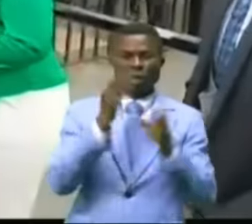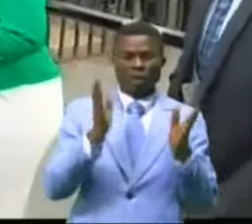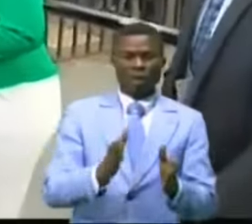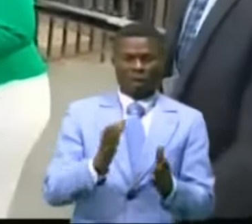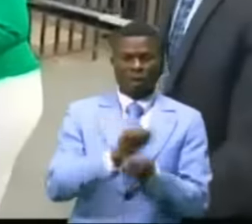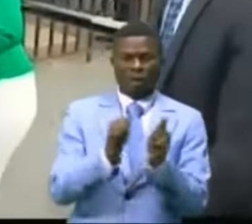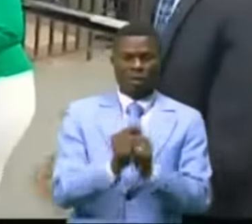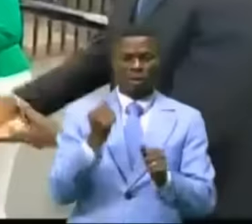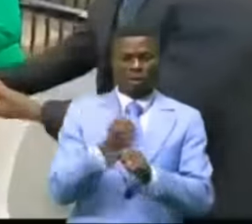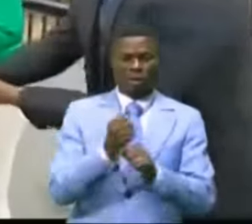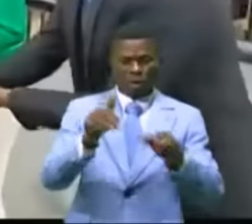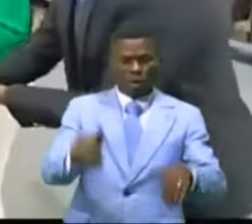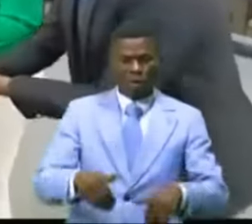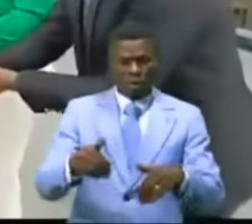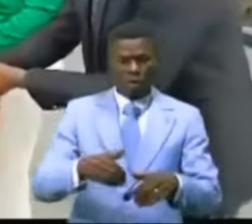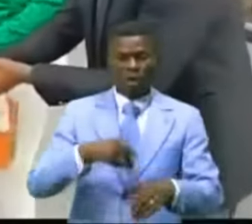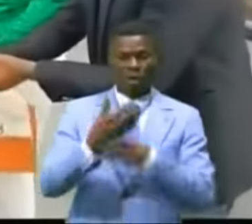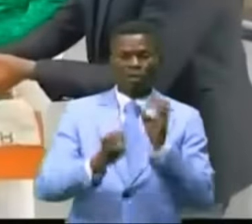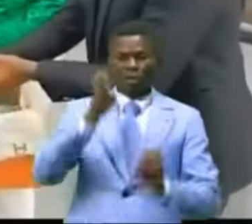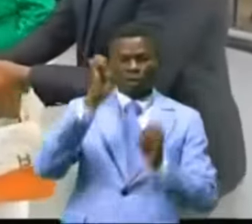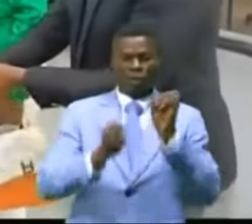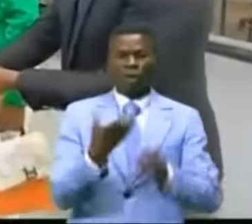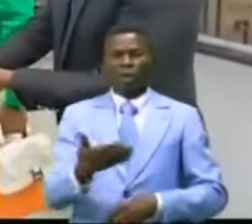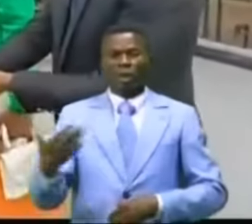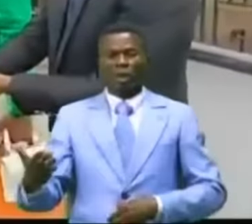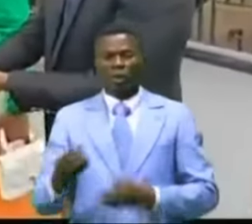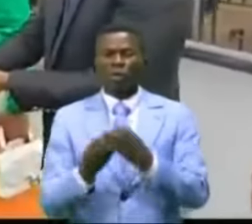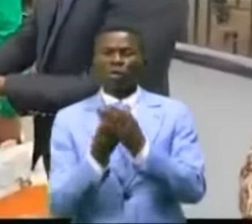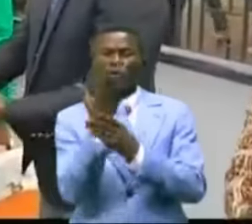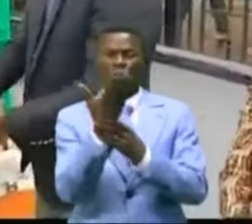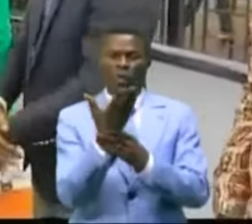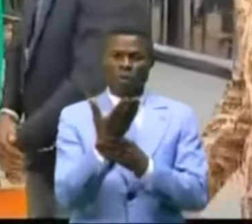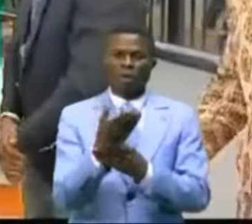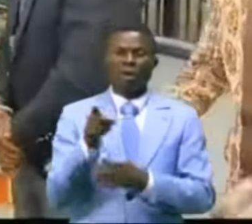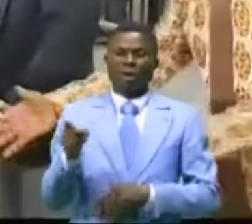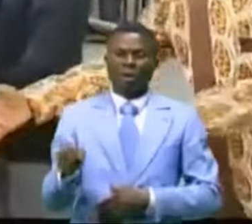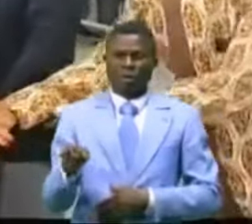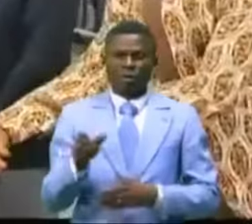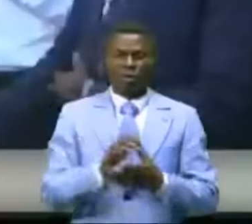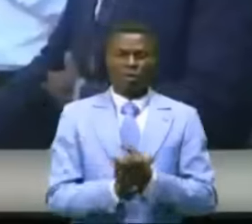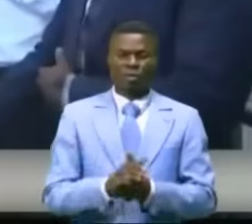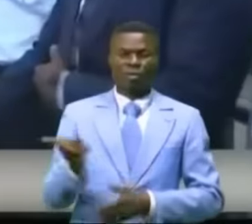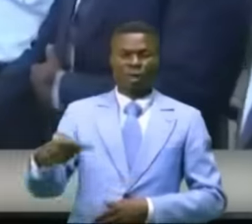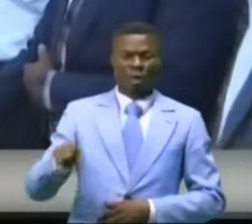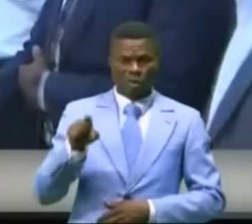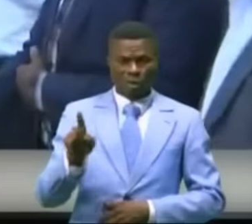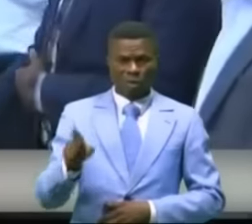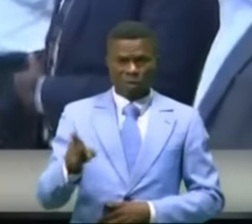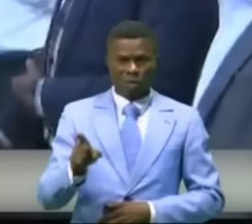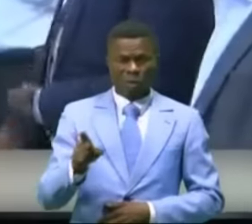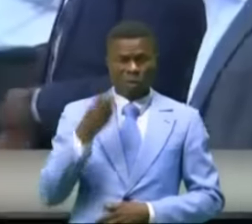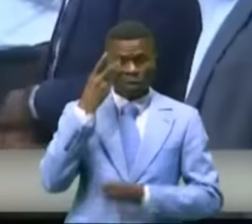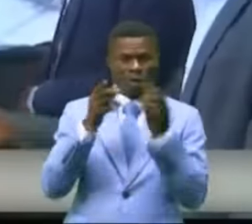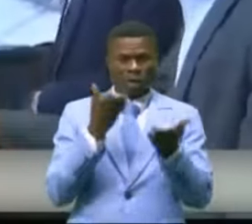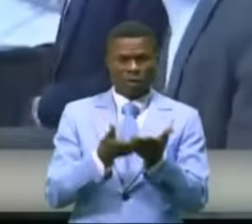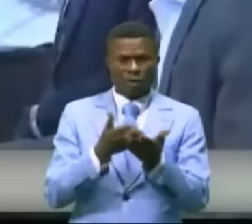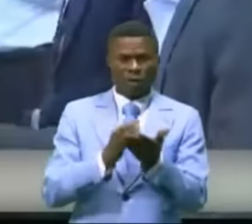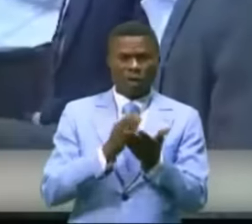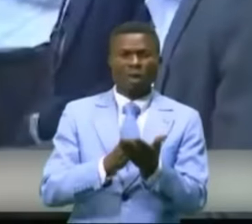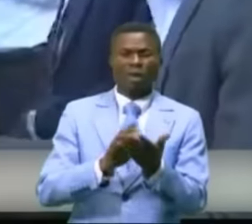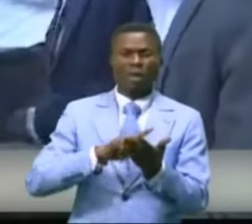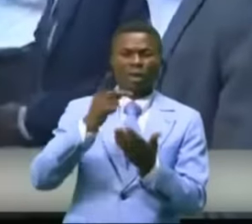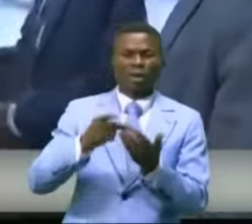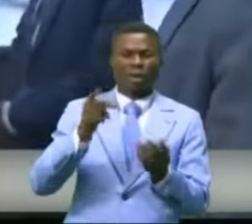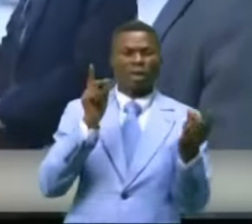secteur agricole pour évaluer la production des produits pérennes. Ma présence ici s'inscrit dans le cadre d'abord de la prise